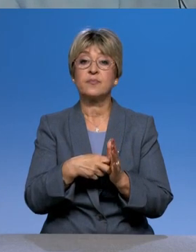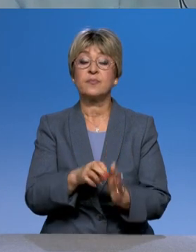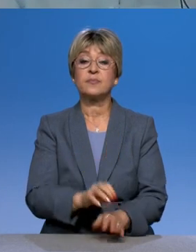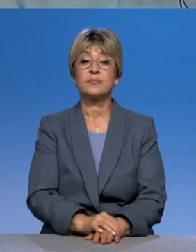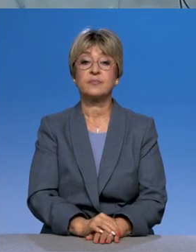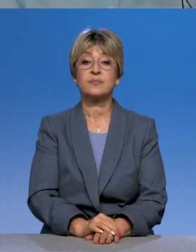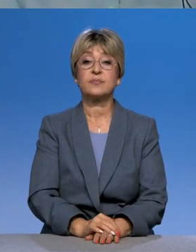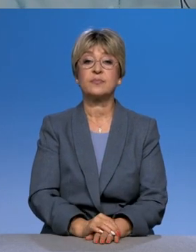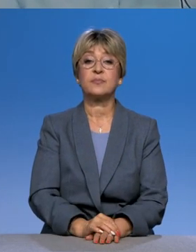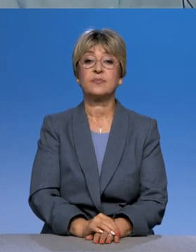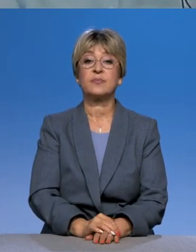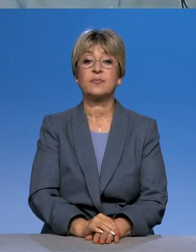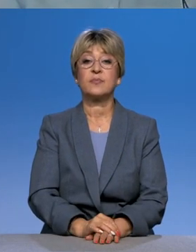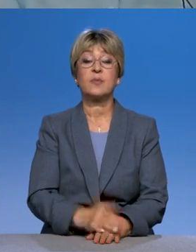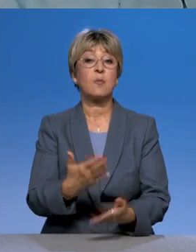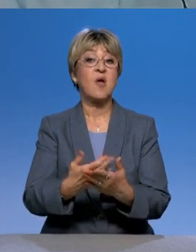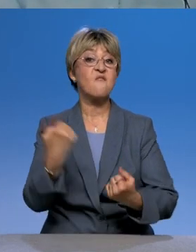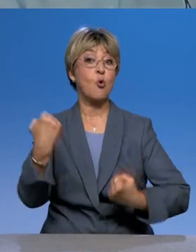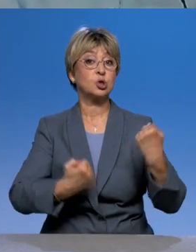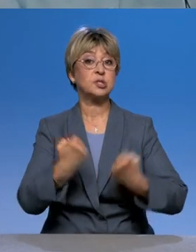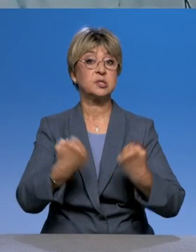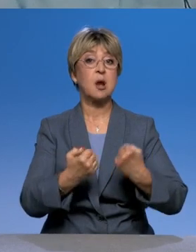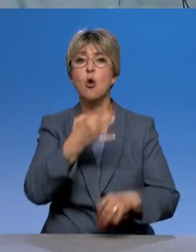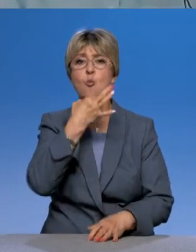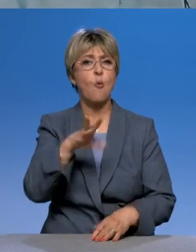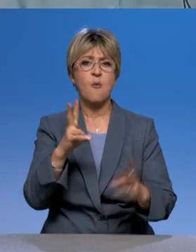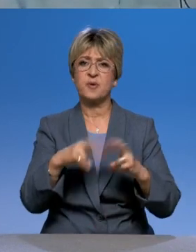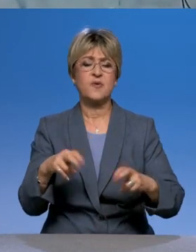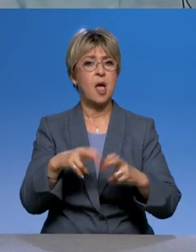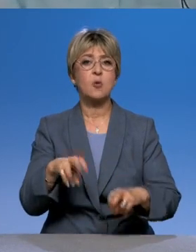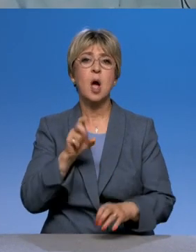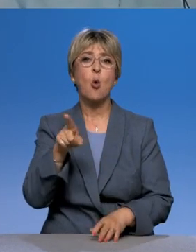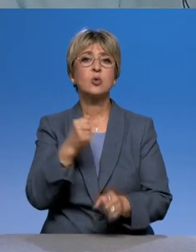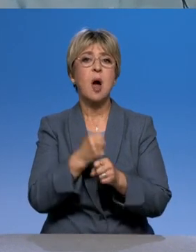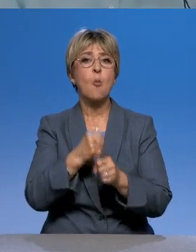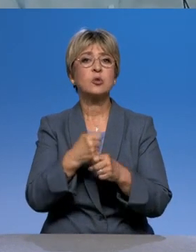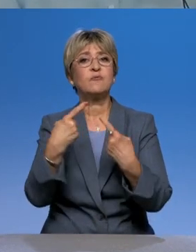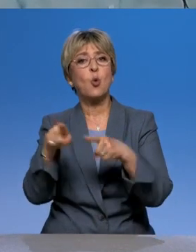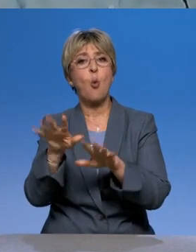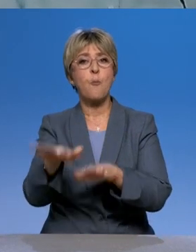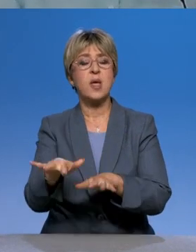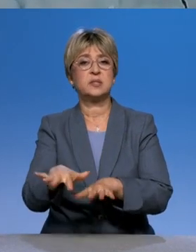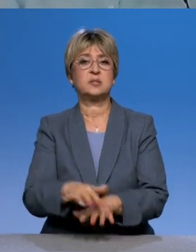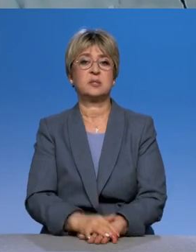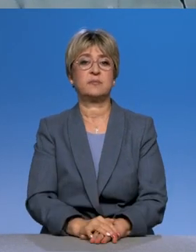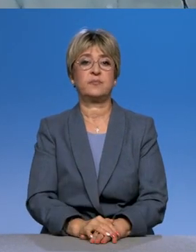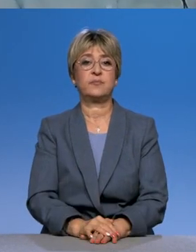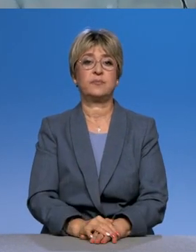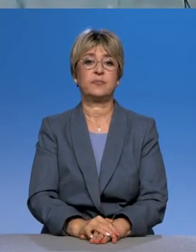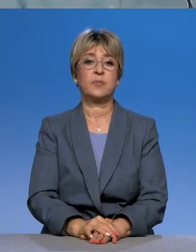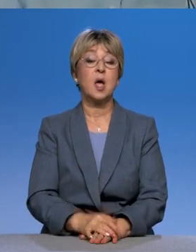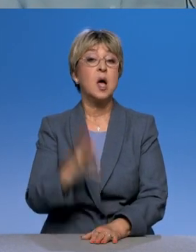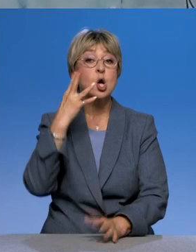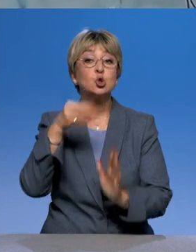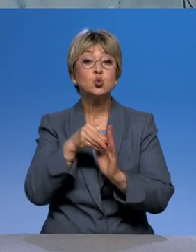хотя водители проверяют любого. Я про это и говорю. Да, как он работал там. Конструктивно, да. А суть проблемы? Суть проблемы